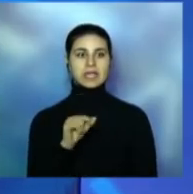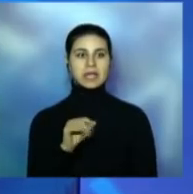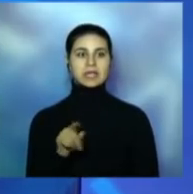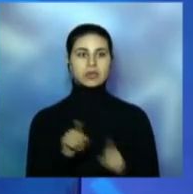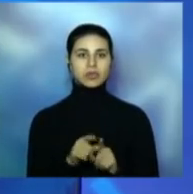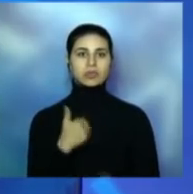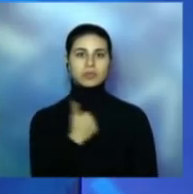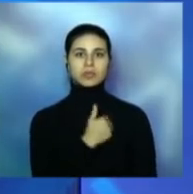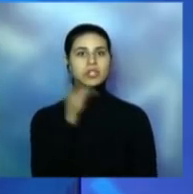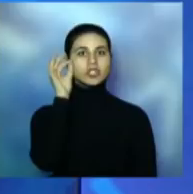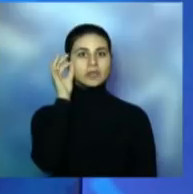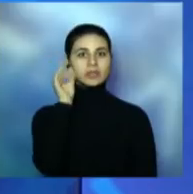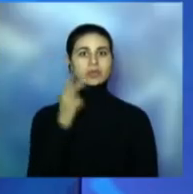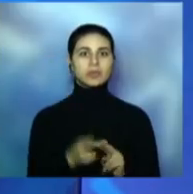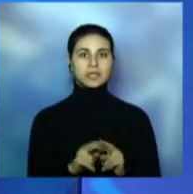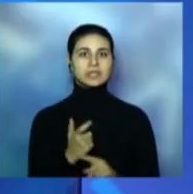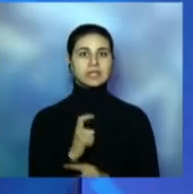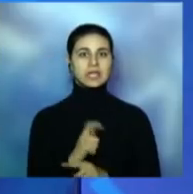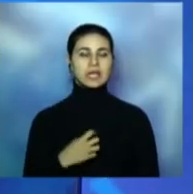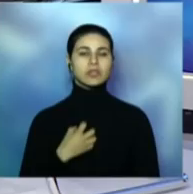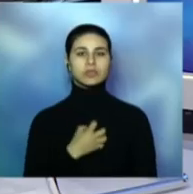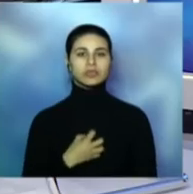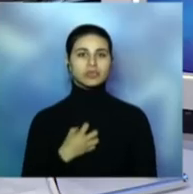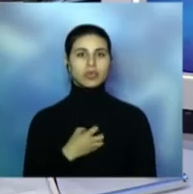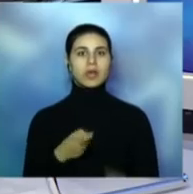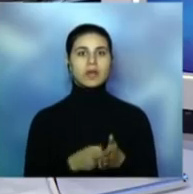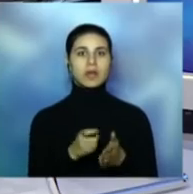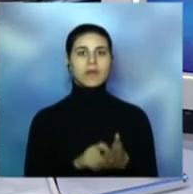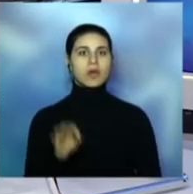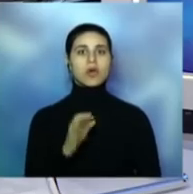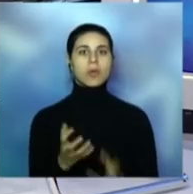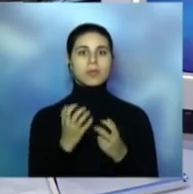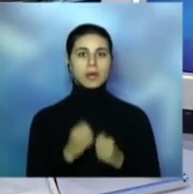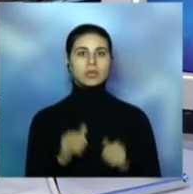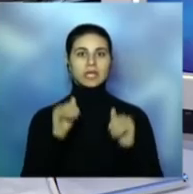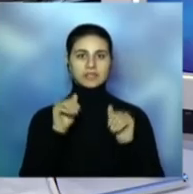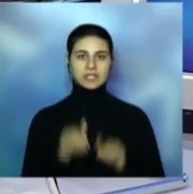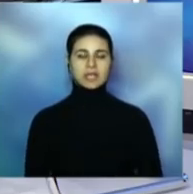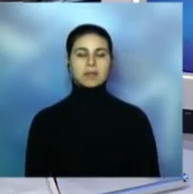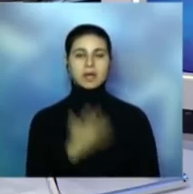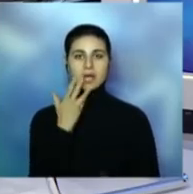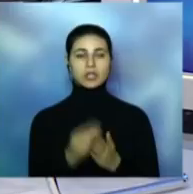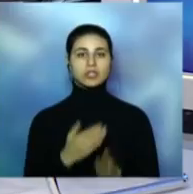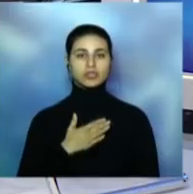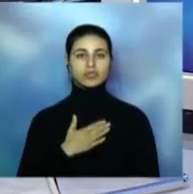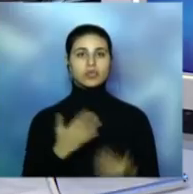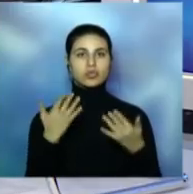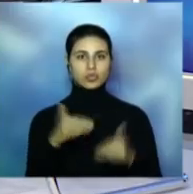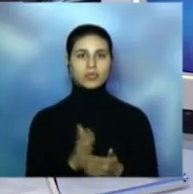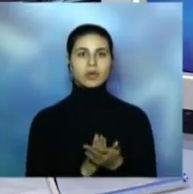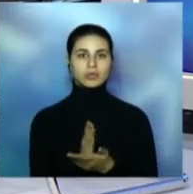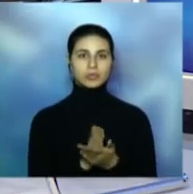მინდა შევახსენო, რომ ეს ძალიან მნიშვნელოვან კვლევებზე დაყრდნობით მიღებული გადაწყვეტილება. ჩვენ უკვე რამდენიმე